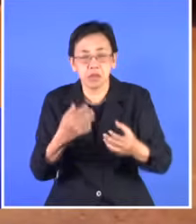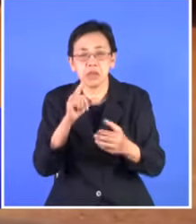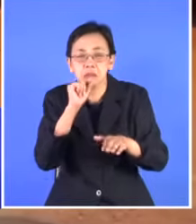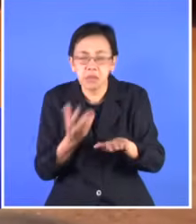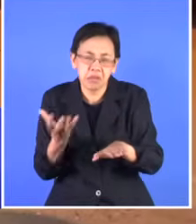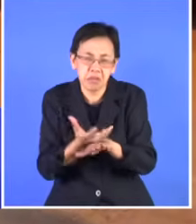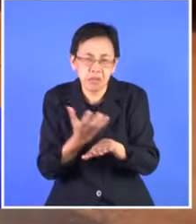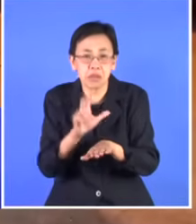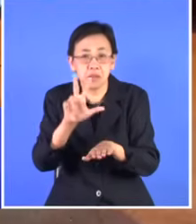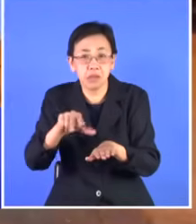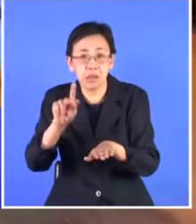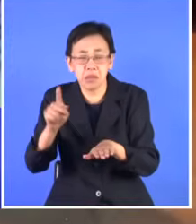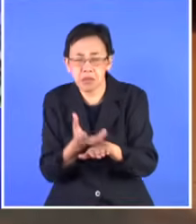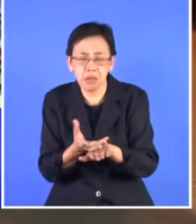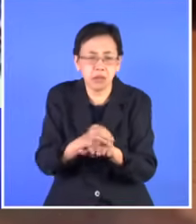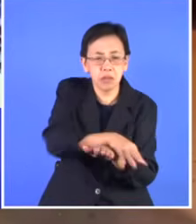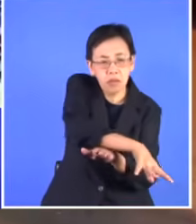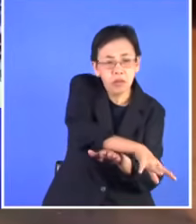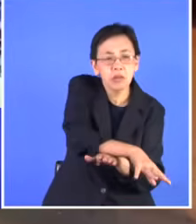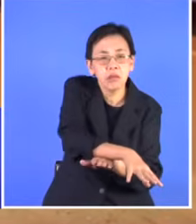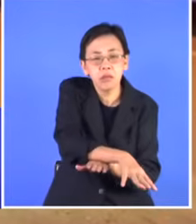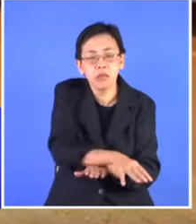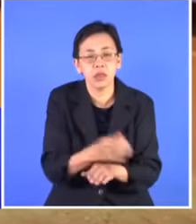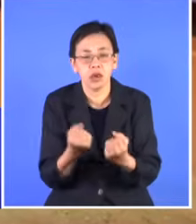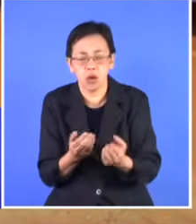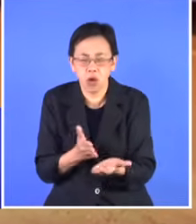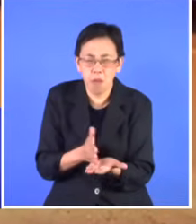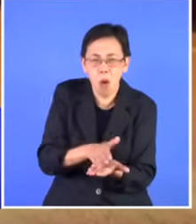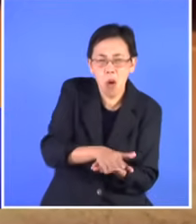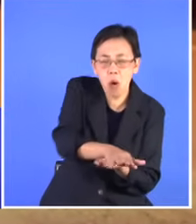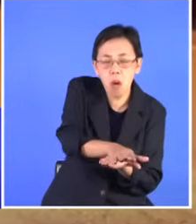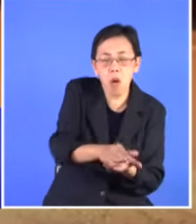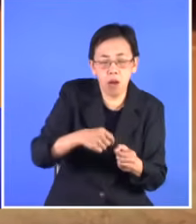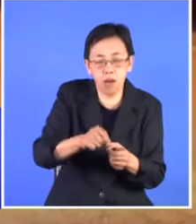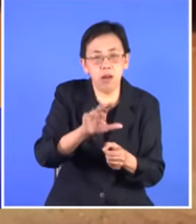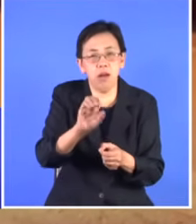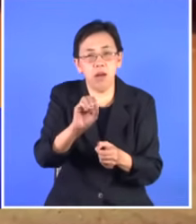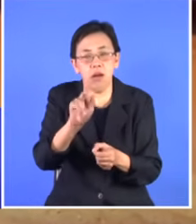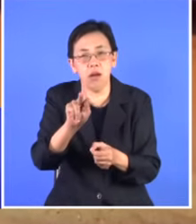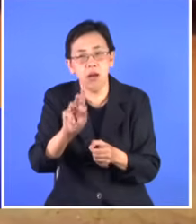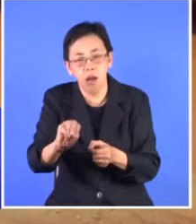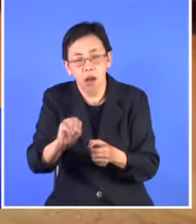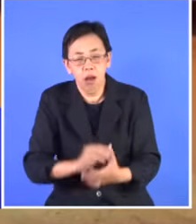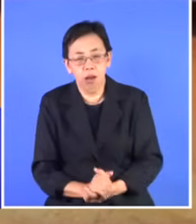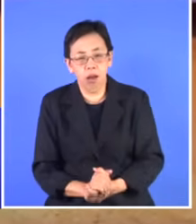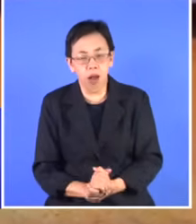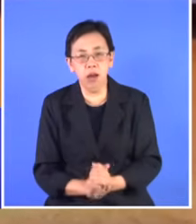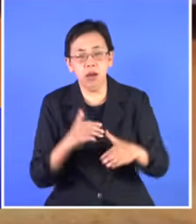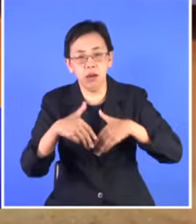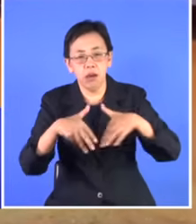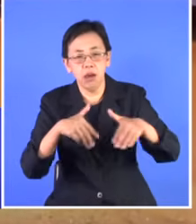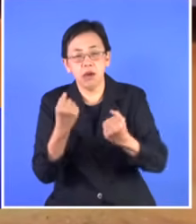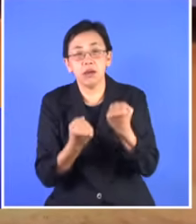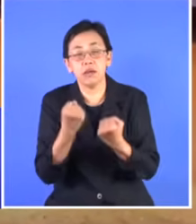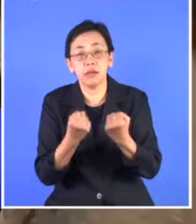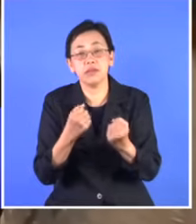ประมาณ 3ตันกระจายเกลื่อนยังเจอร่องรอยการไถลของรถกว่า 50เมตรตามพื้นถนนมีชาวปทุมธานีเป็นคนขับชื่อว่า